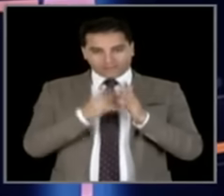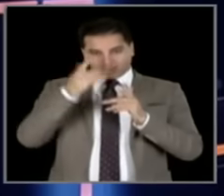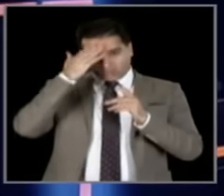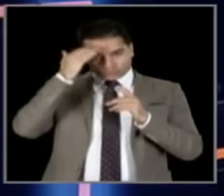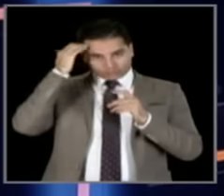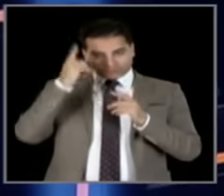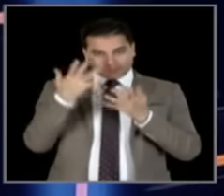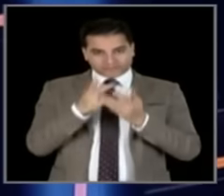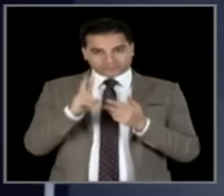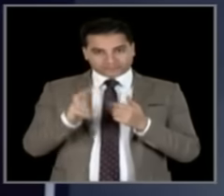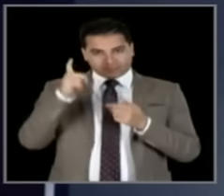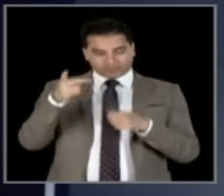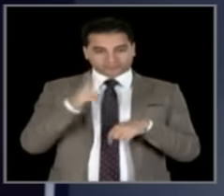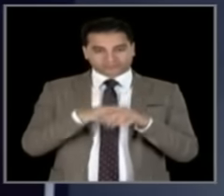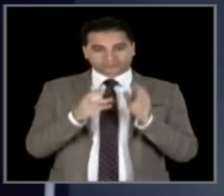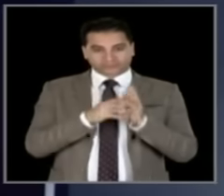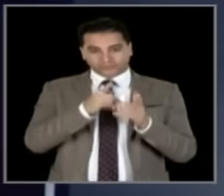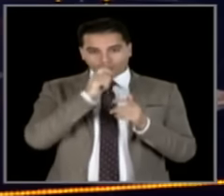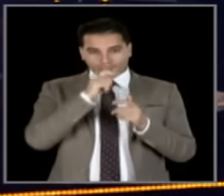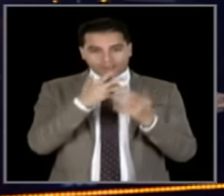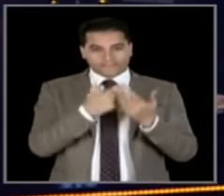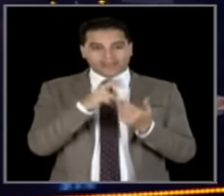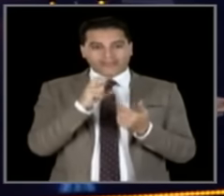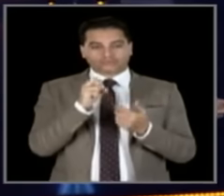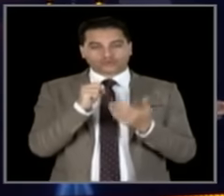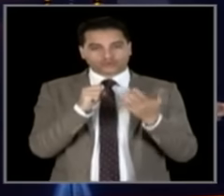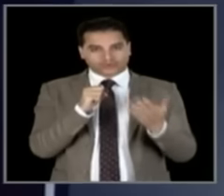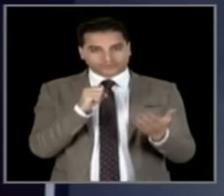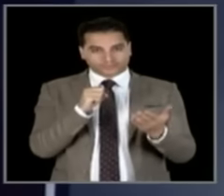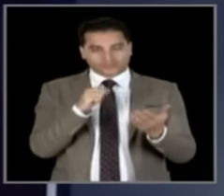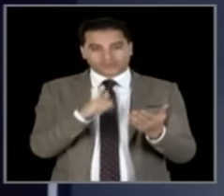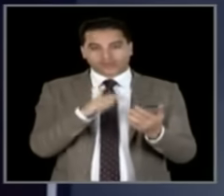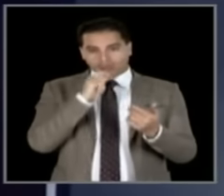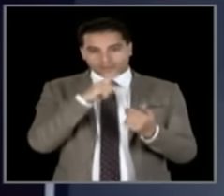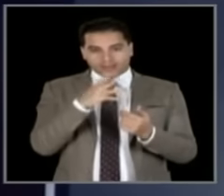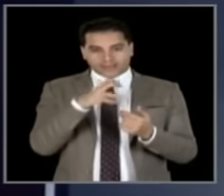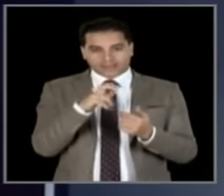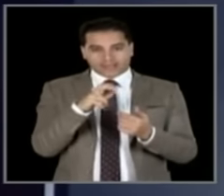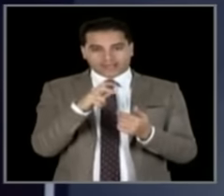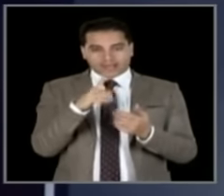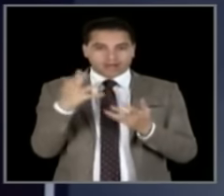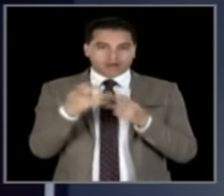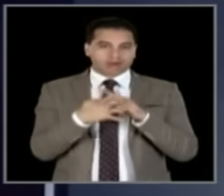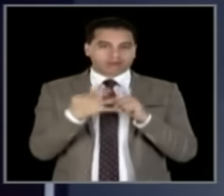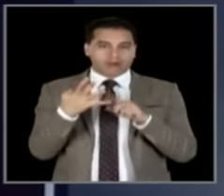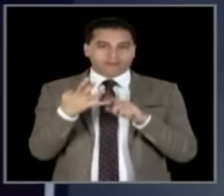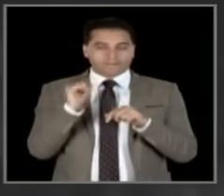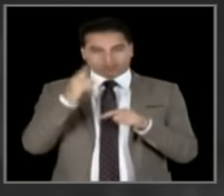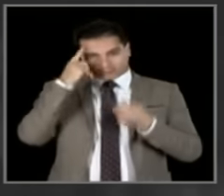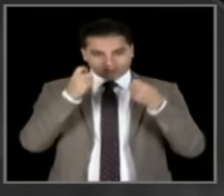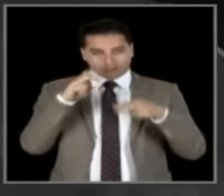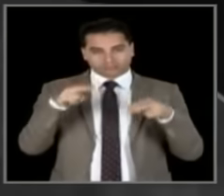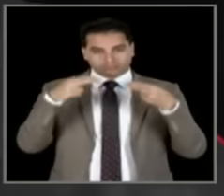أسيوط 70، جامعة دمياط 25. ودلوقتي مع الفقرة الرابعة، فقرة تحت